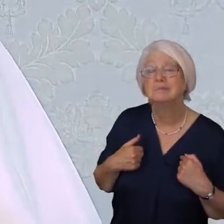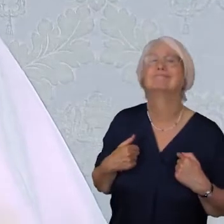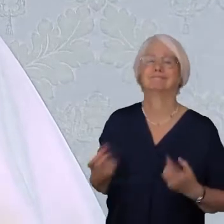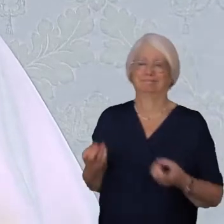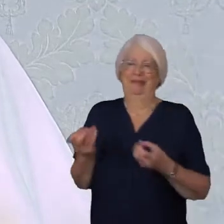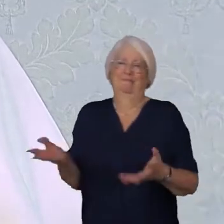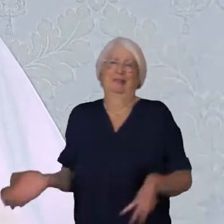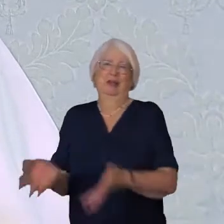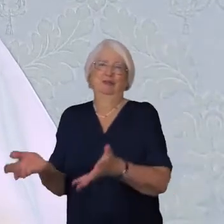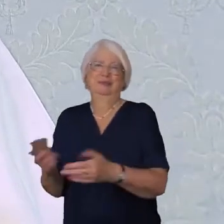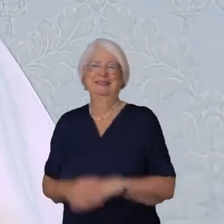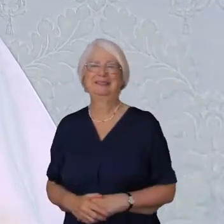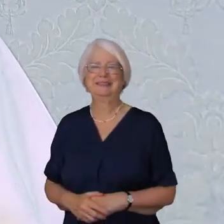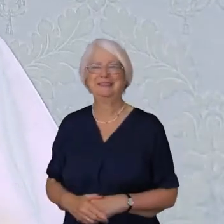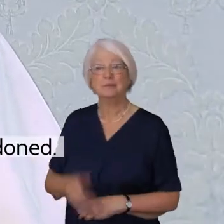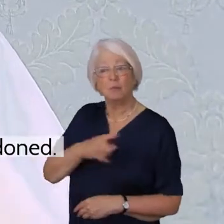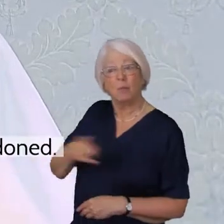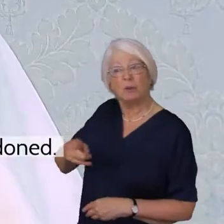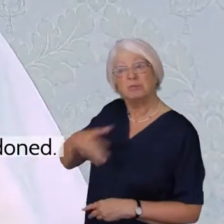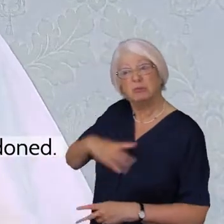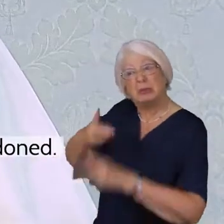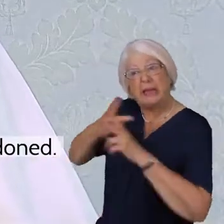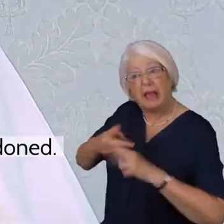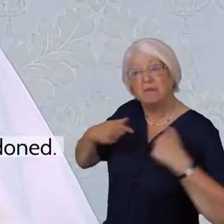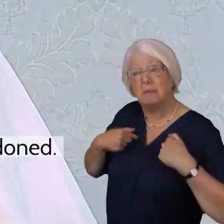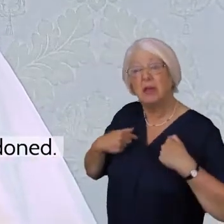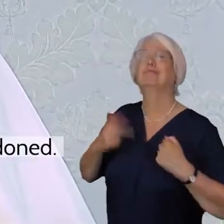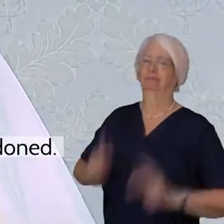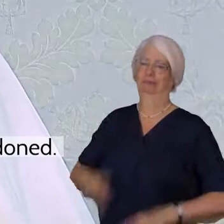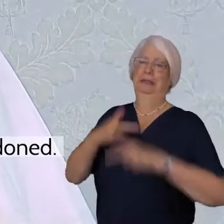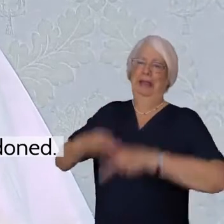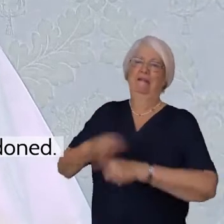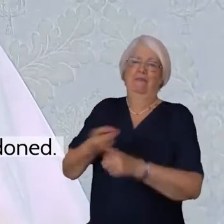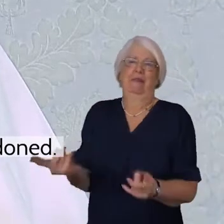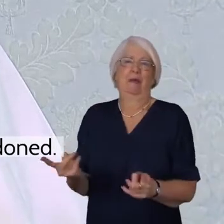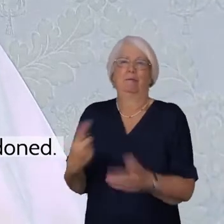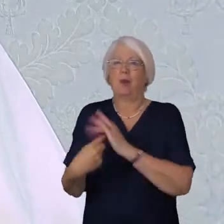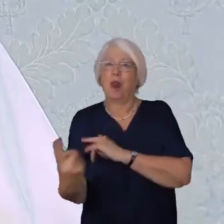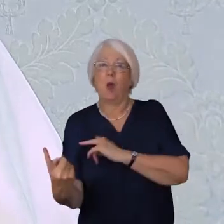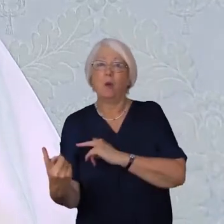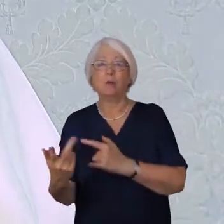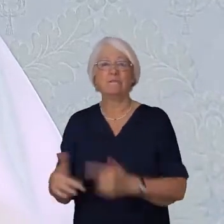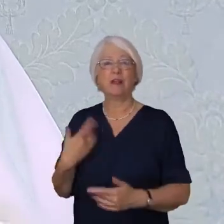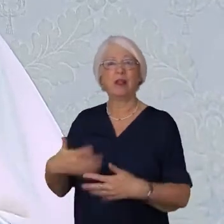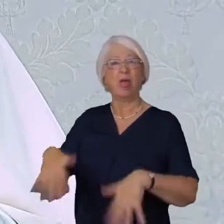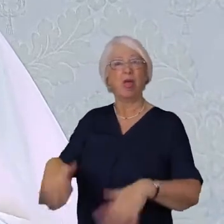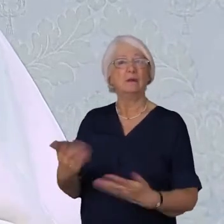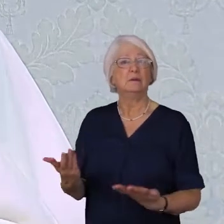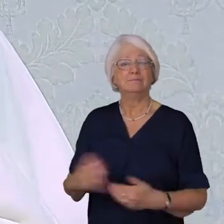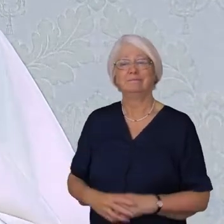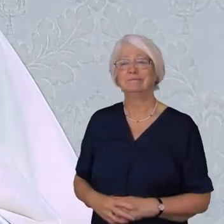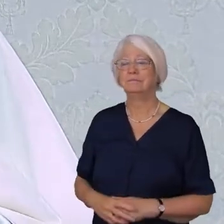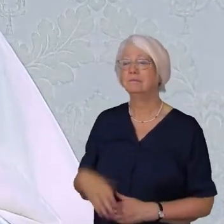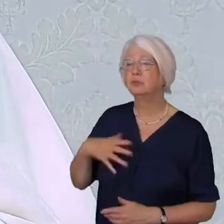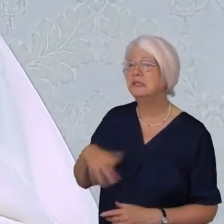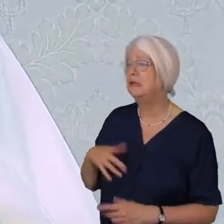Vogliamo che qualcuno si prenda cura di noi? Prendiamoci cura di chi non ha nessuno. Ci serve